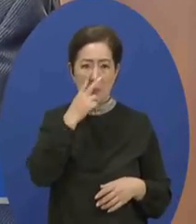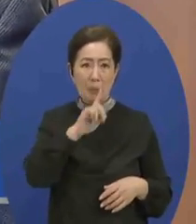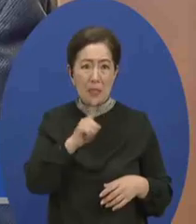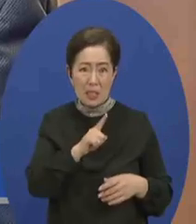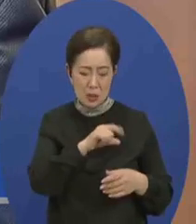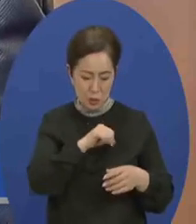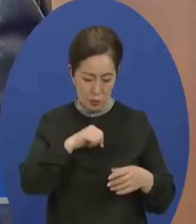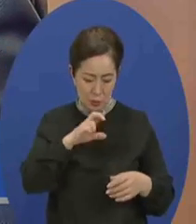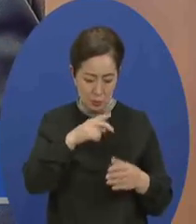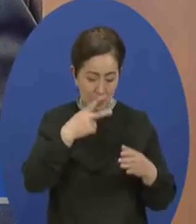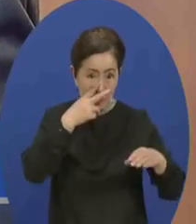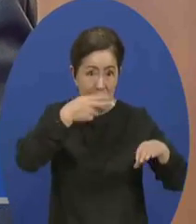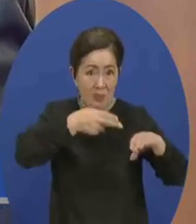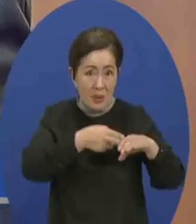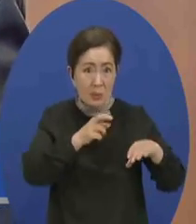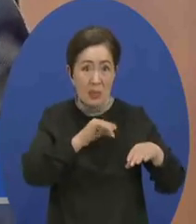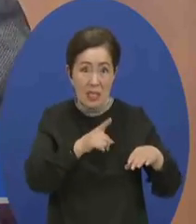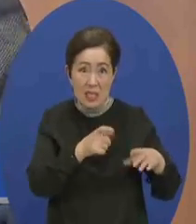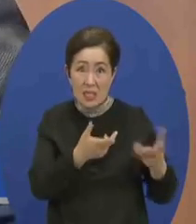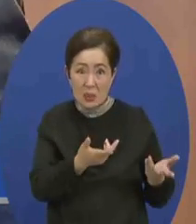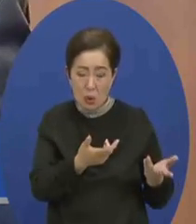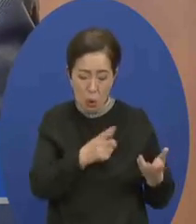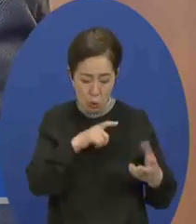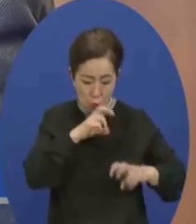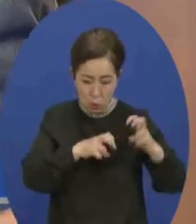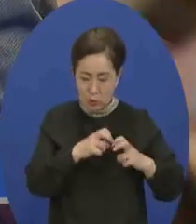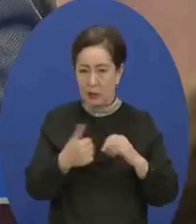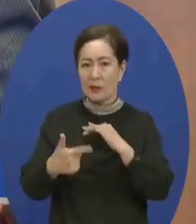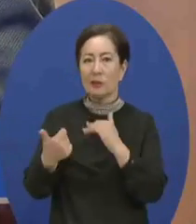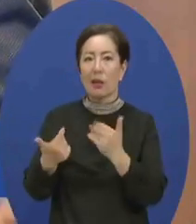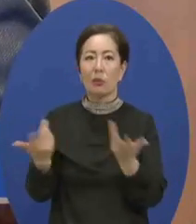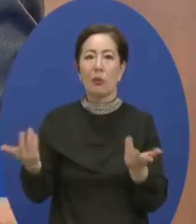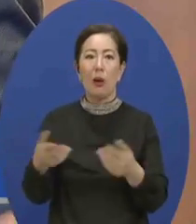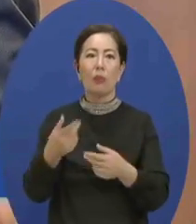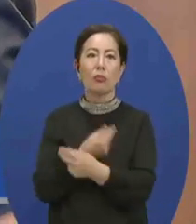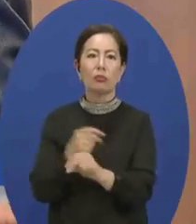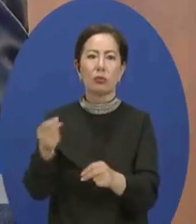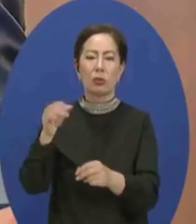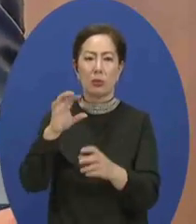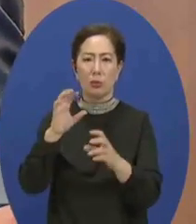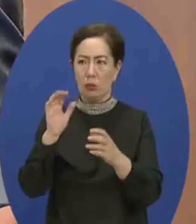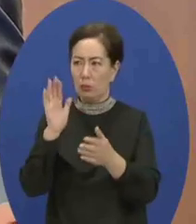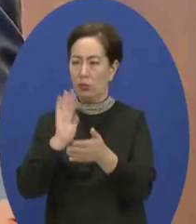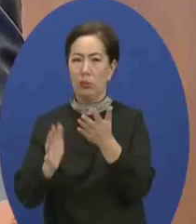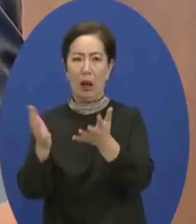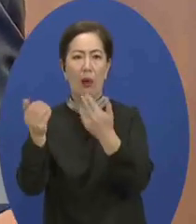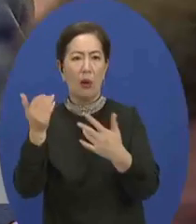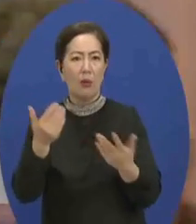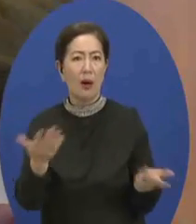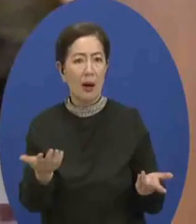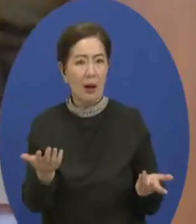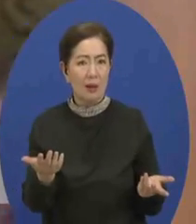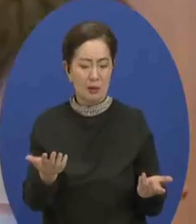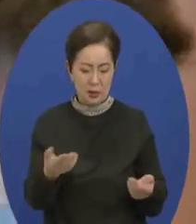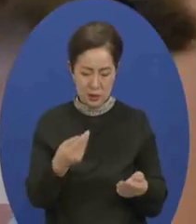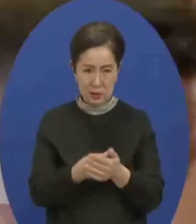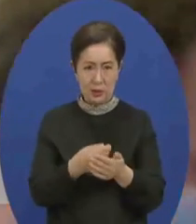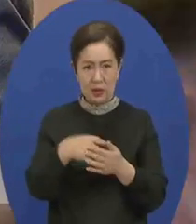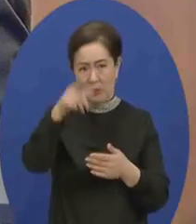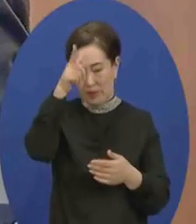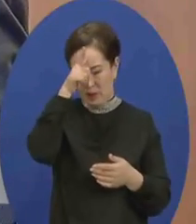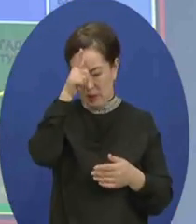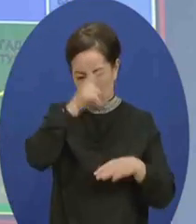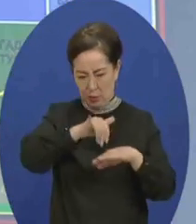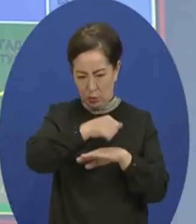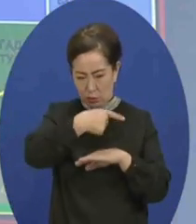үйлдвэрлэдэг мөртлөө ингээд ямар татвар төрөхгүй бензин хэрэглэдэг улс орн дэлхий дээр ер нь хаана байна? Герман улс гэхэд